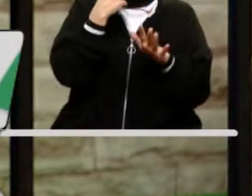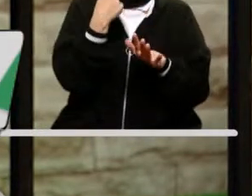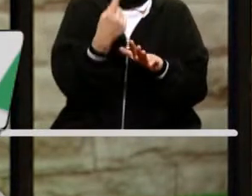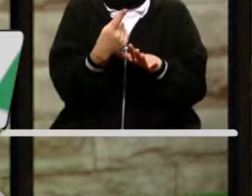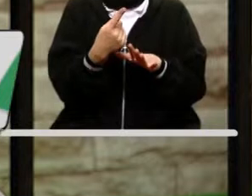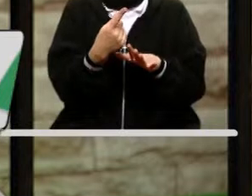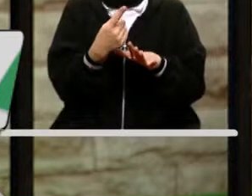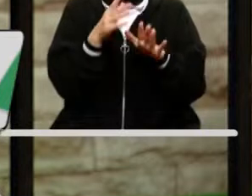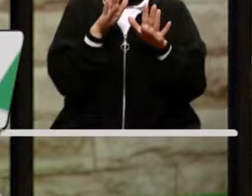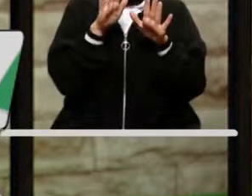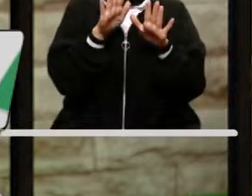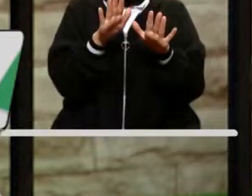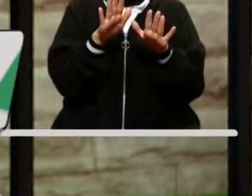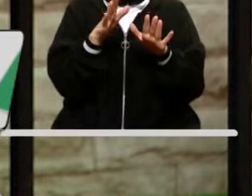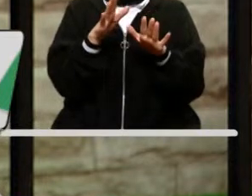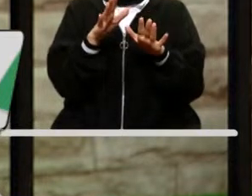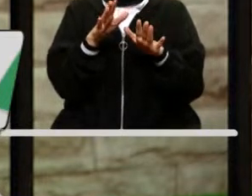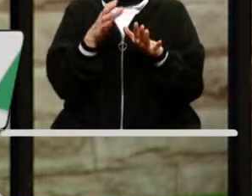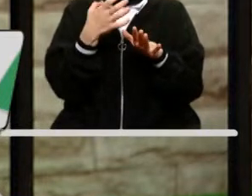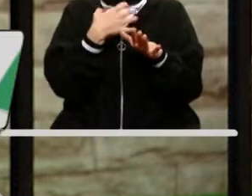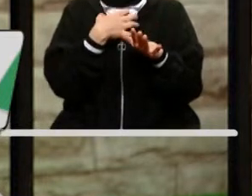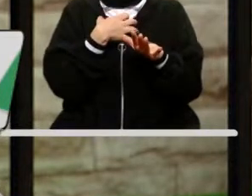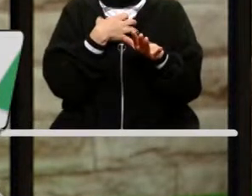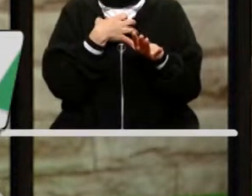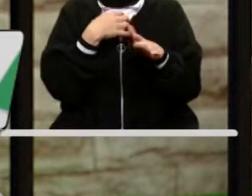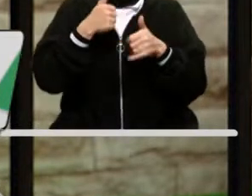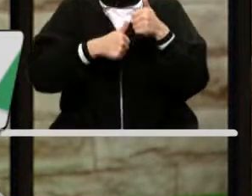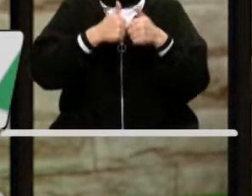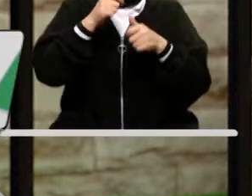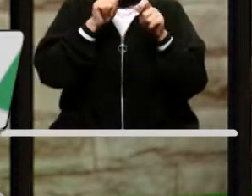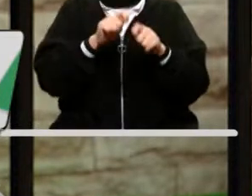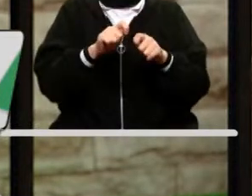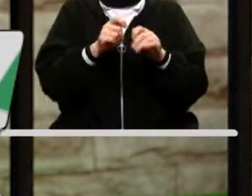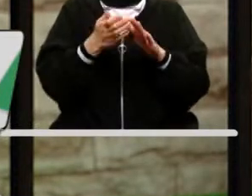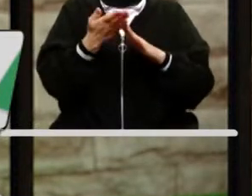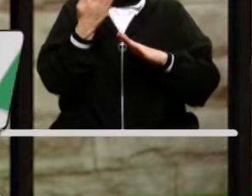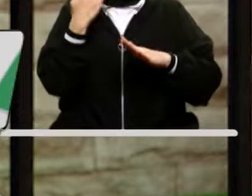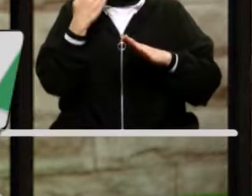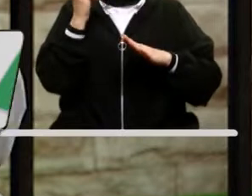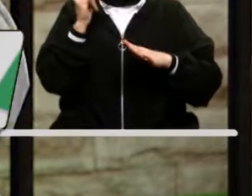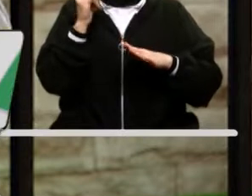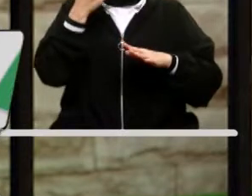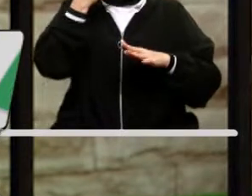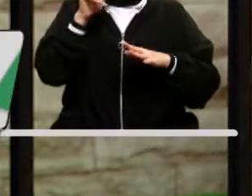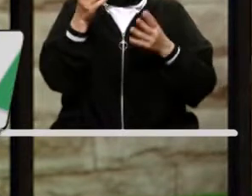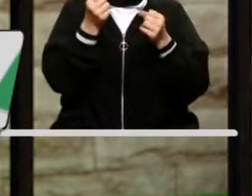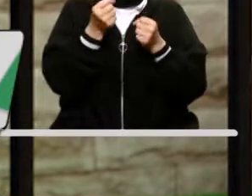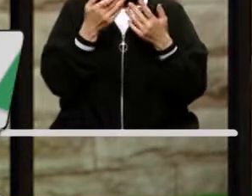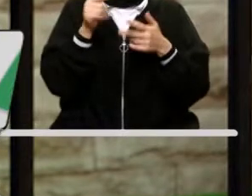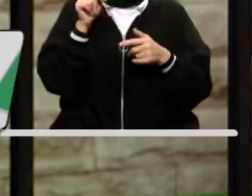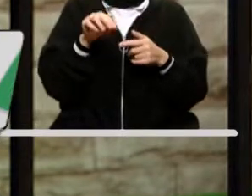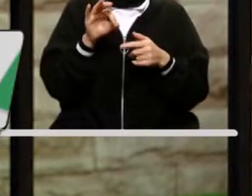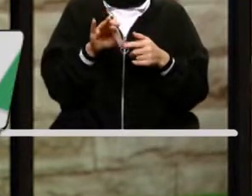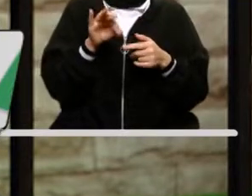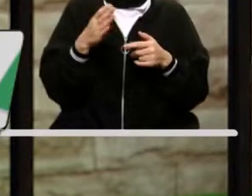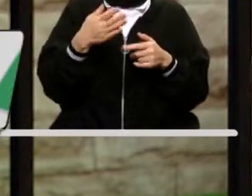kendini geçerse, bir öndekini kendini geçme yöntemlerini öğrenmişse, o stili benimserse daha yavaş yavaş